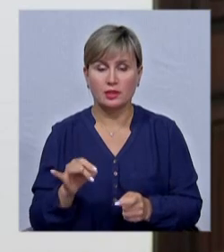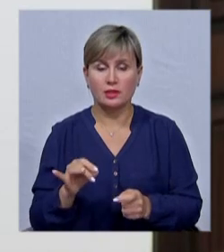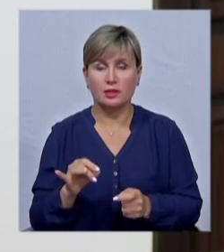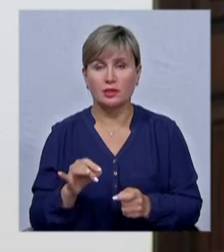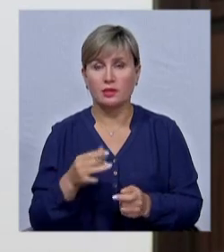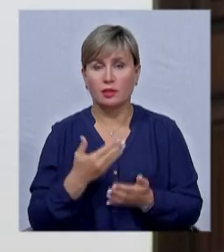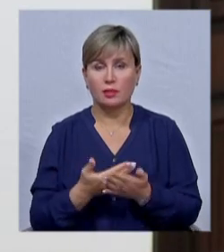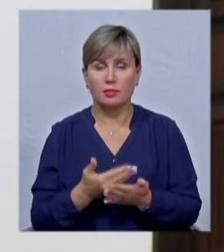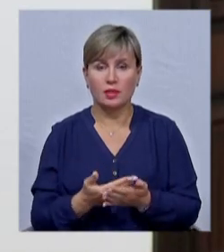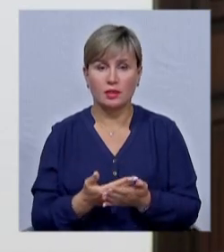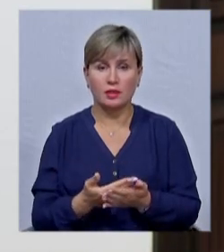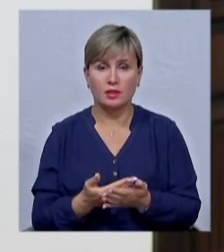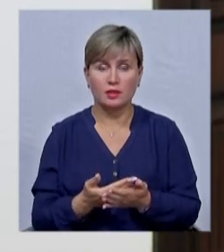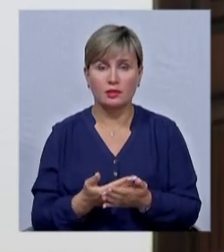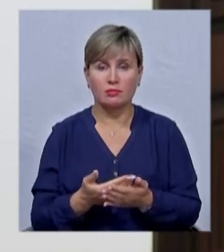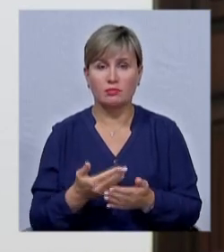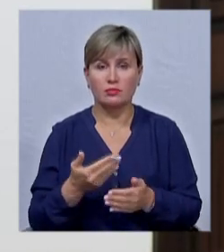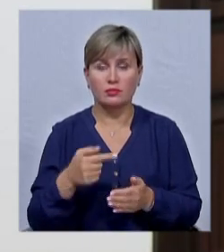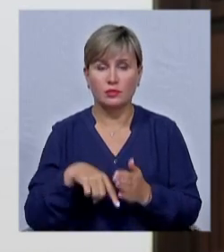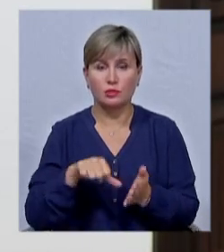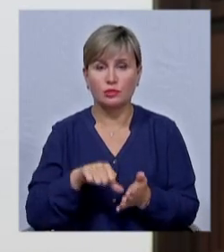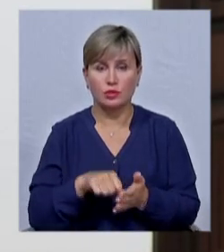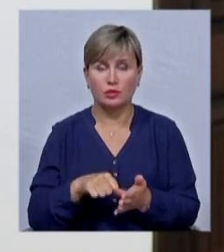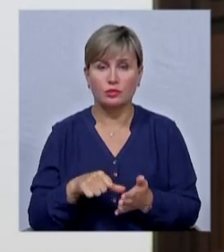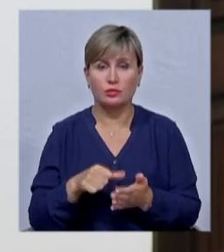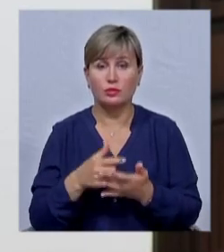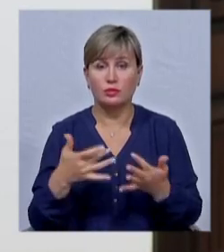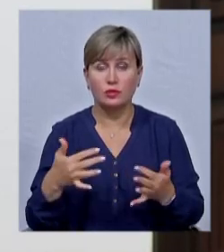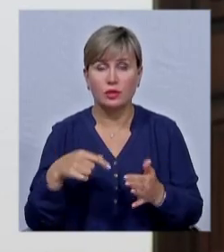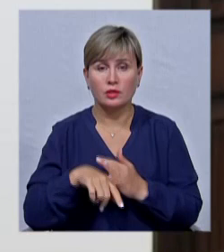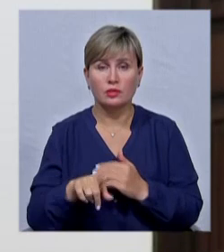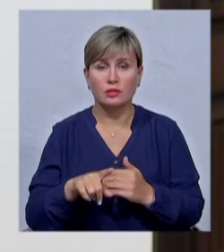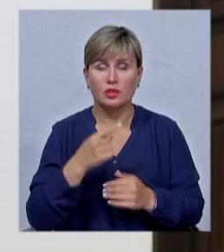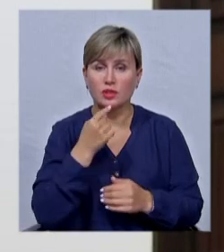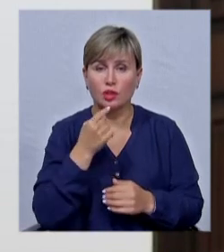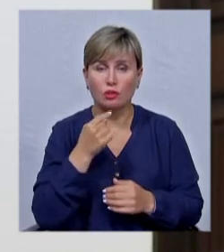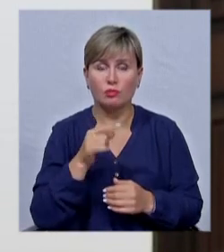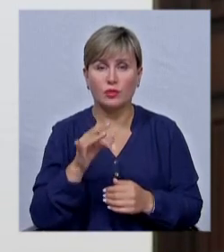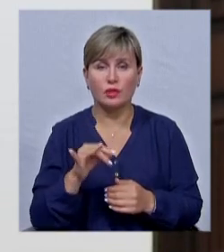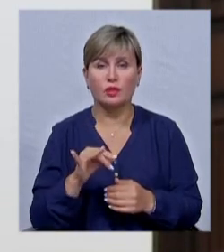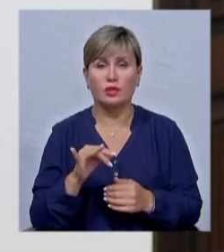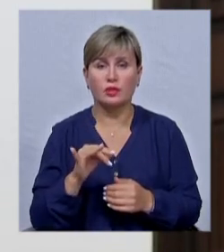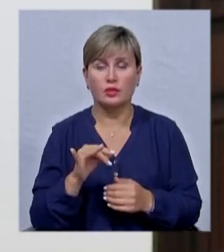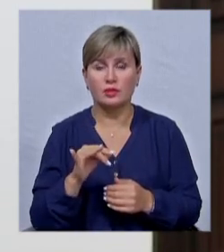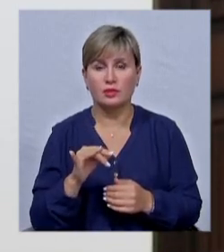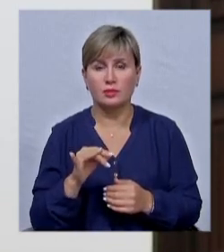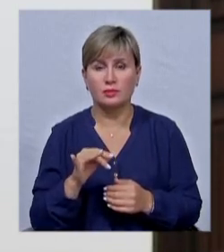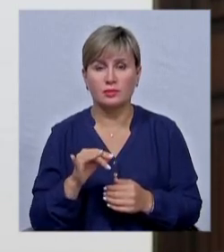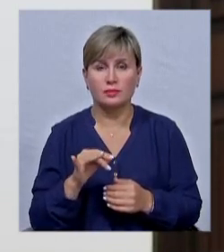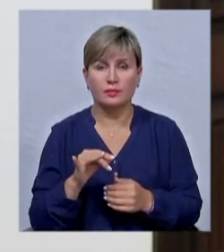например при проведении очных ставок с участием уступит его которых 20 музыку значит и